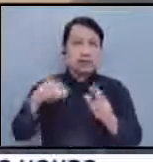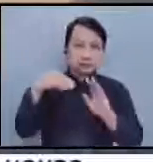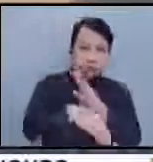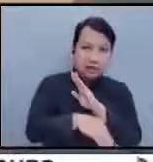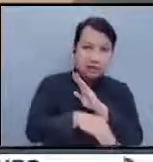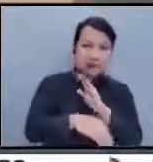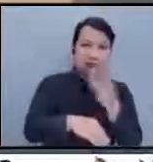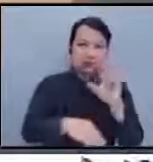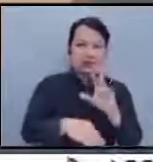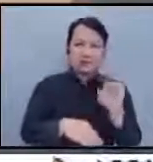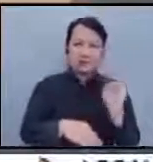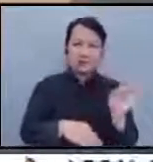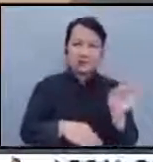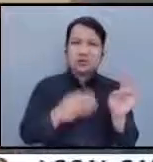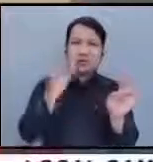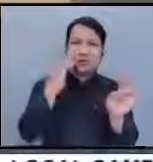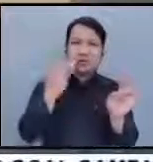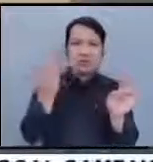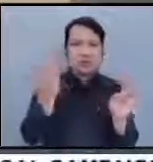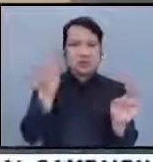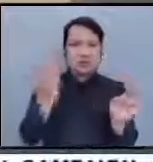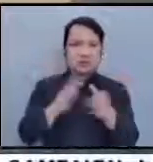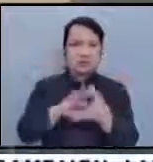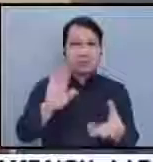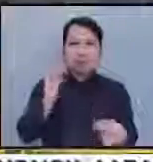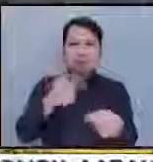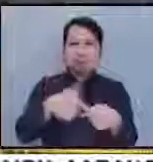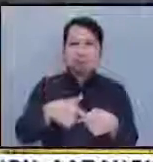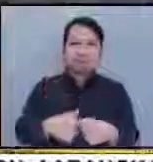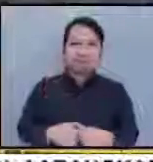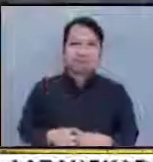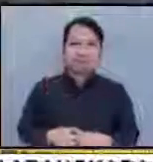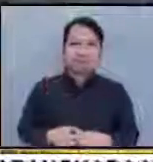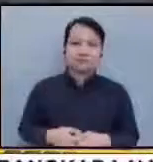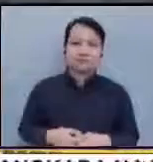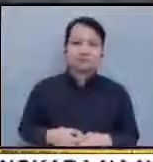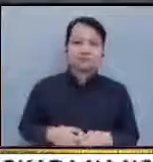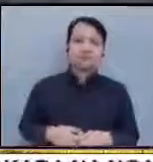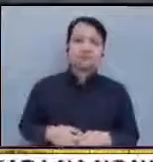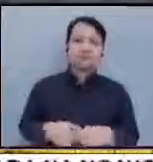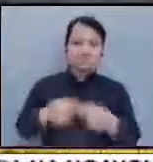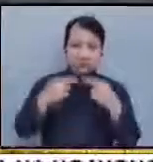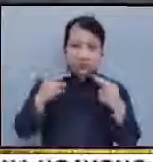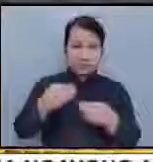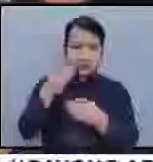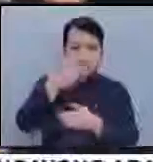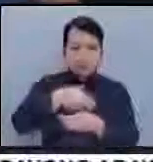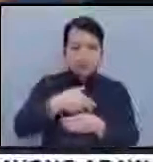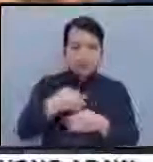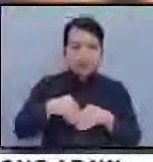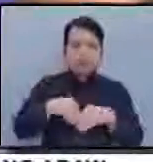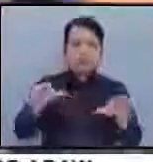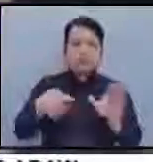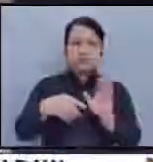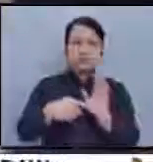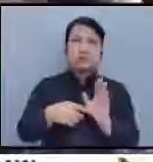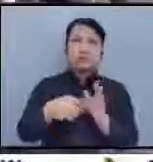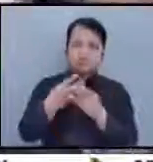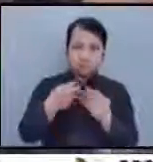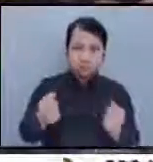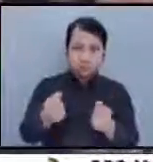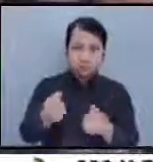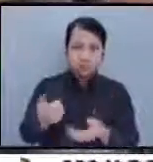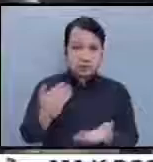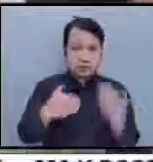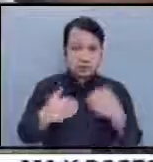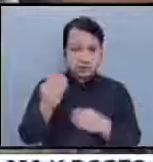370,000 dulot na rin po ng pagtaas ng gasolina. Anya, ang pagpapaganda ng mass transportation ay solusyon para mainganyo